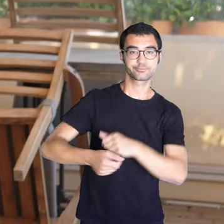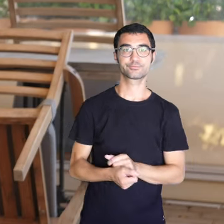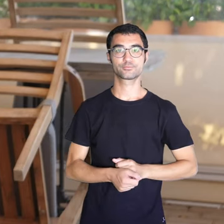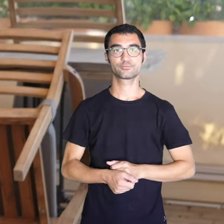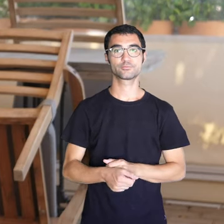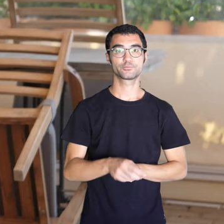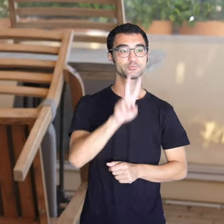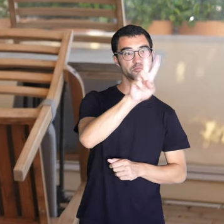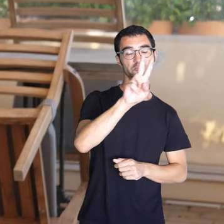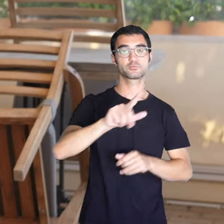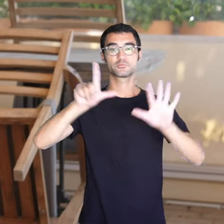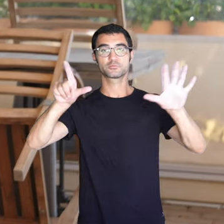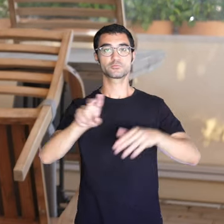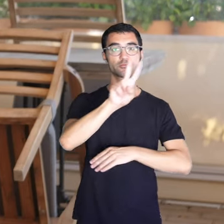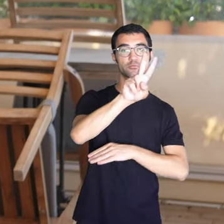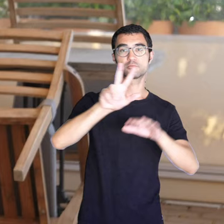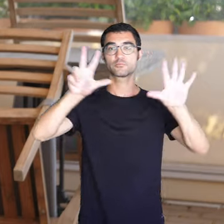27, 28, 29,